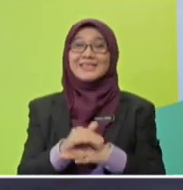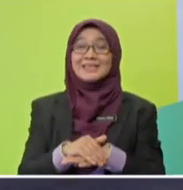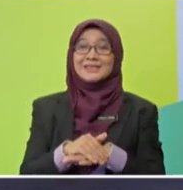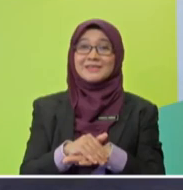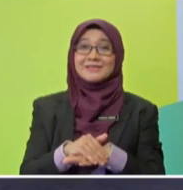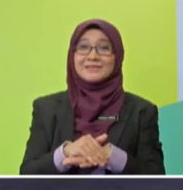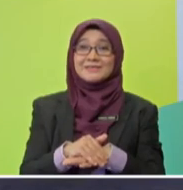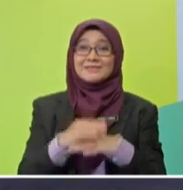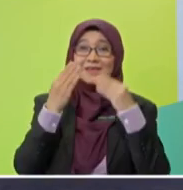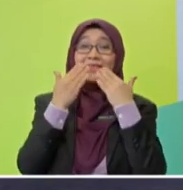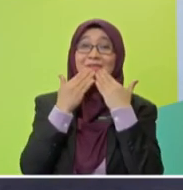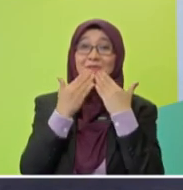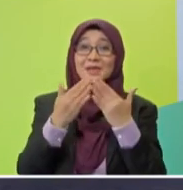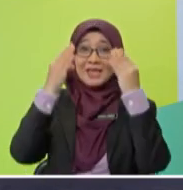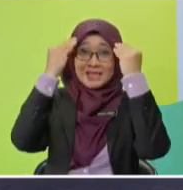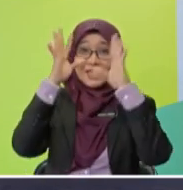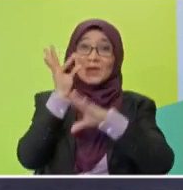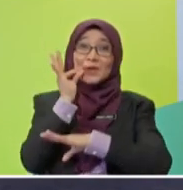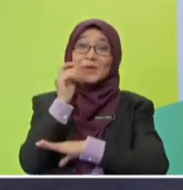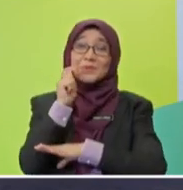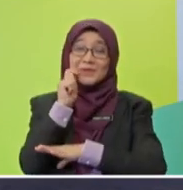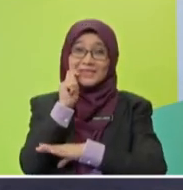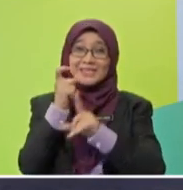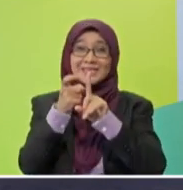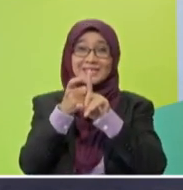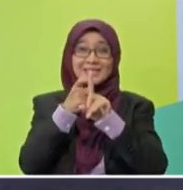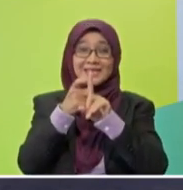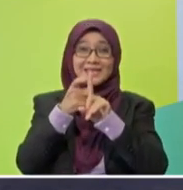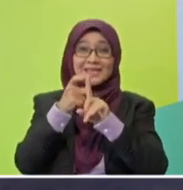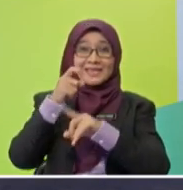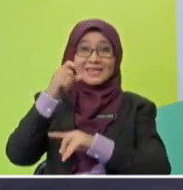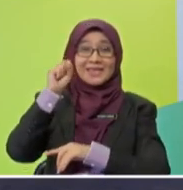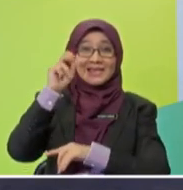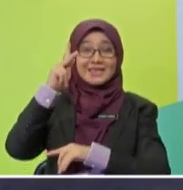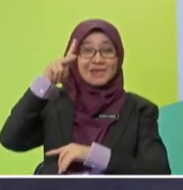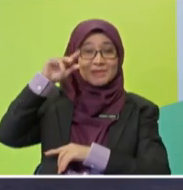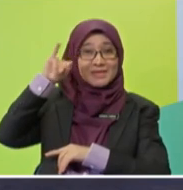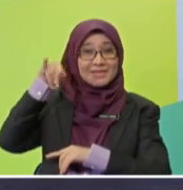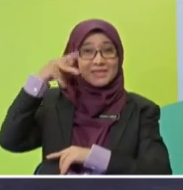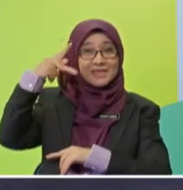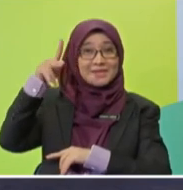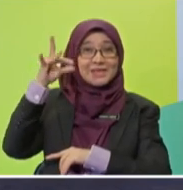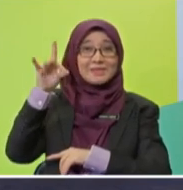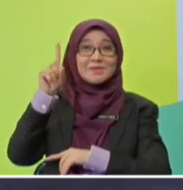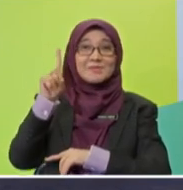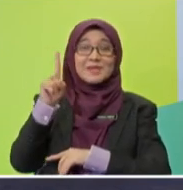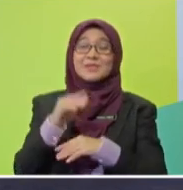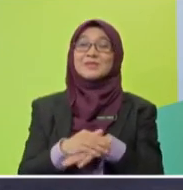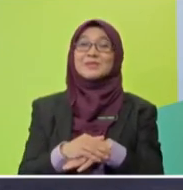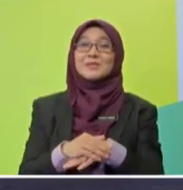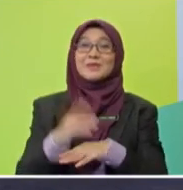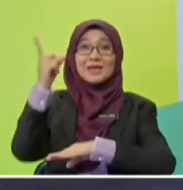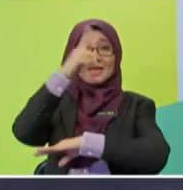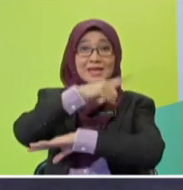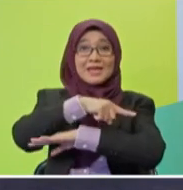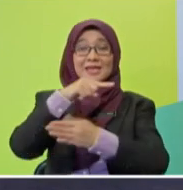ini kita ada Cikgu fatimatuzzahra Usman dari sekolah kebangsaan Putrajaya frisina 181 Putrajaya mudah-mudahan hari ini